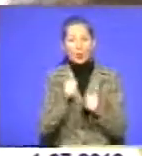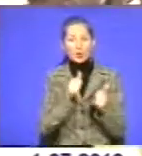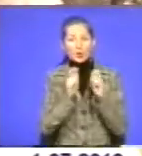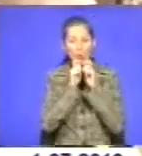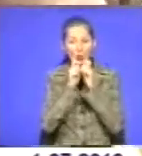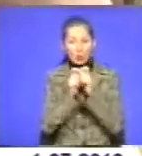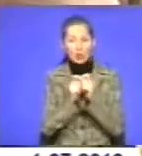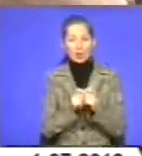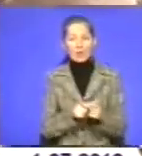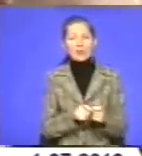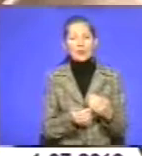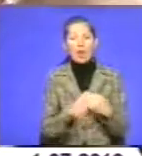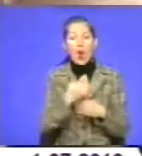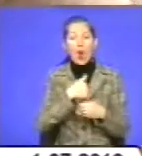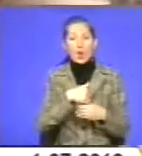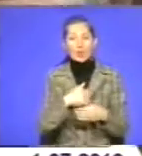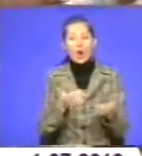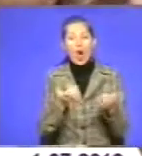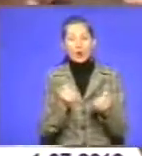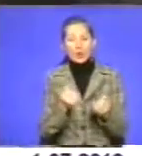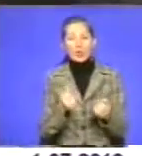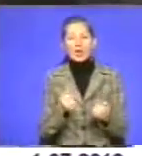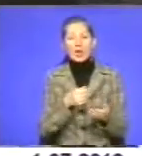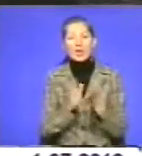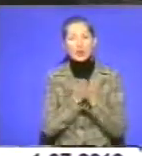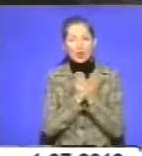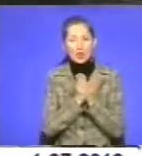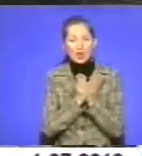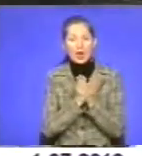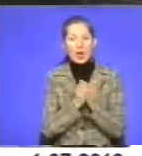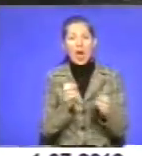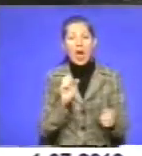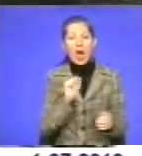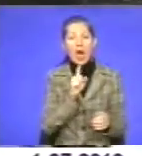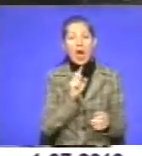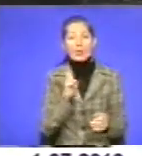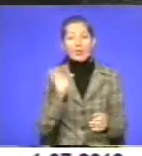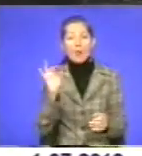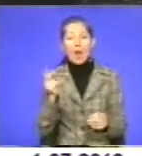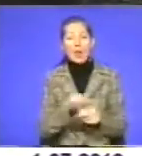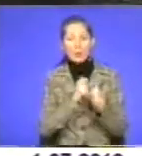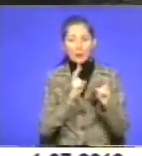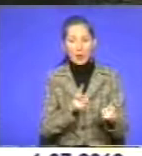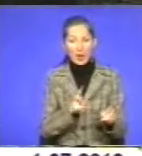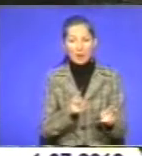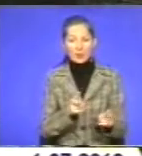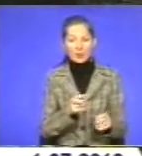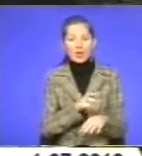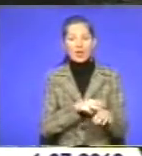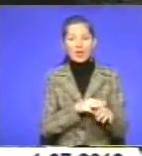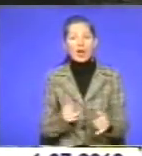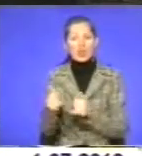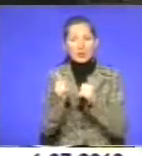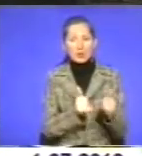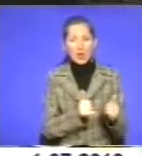отримали барвисті та корисні книжечки «Азбука безпеки». Працівники міліції Тернопільського відділу всі світу забезпечують охорону громадського